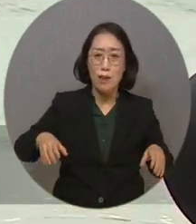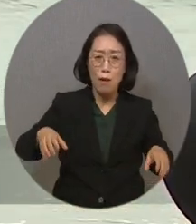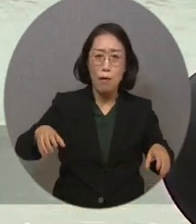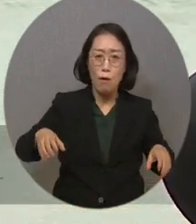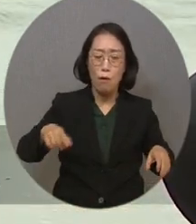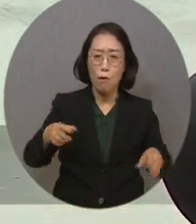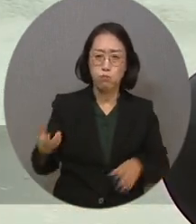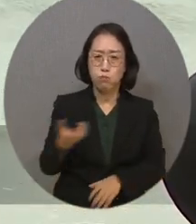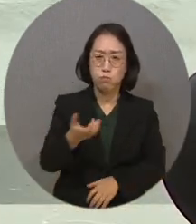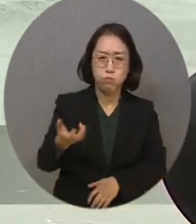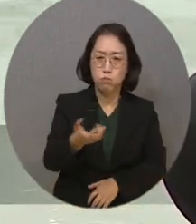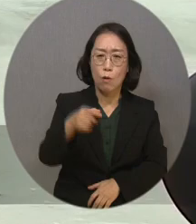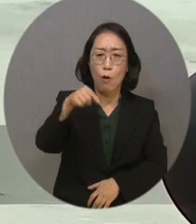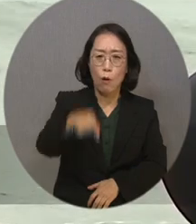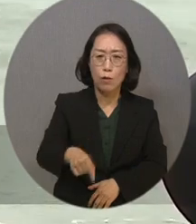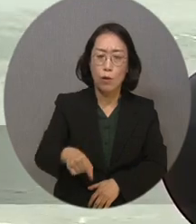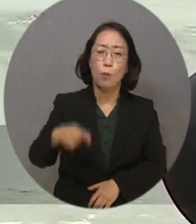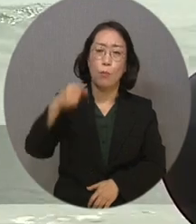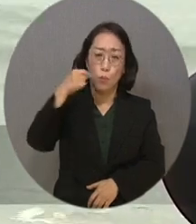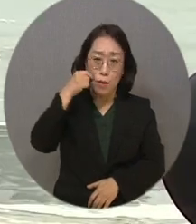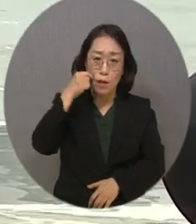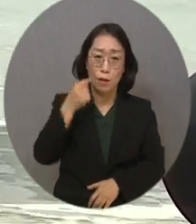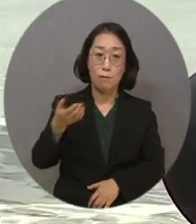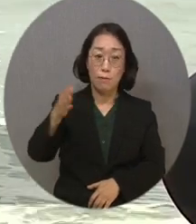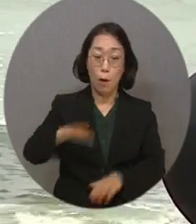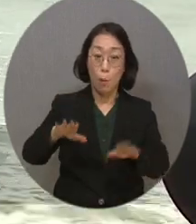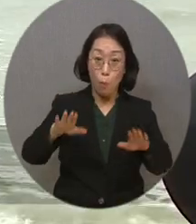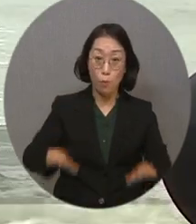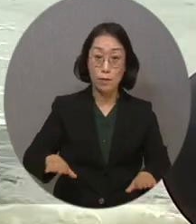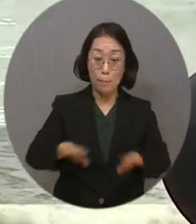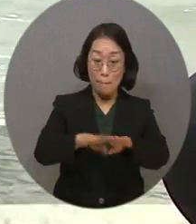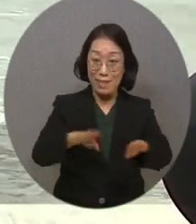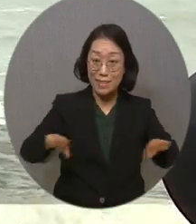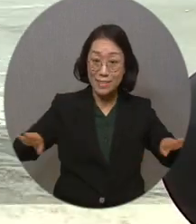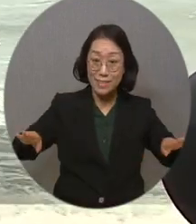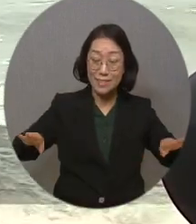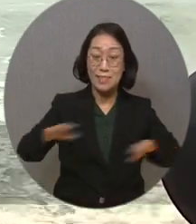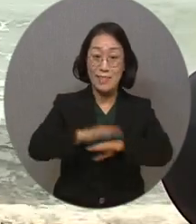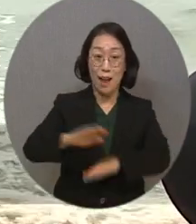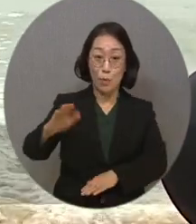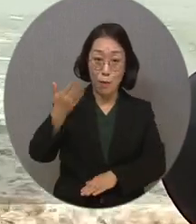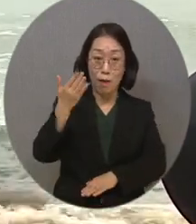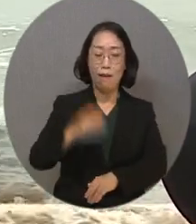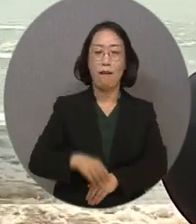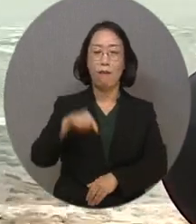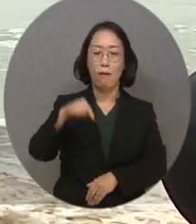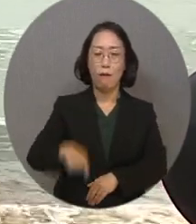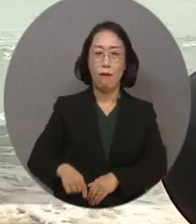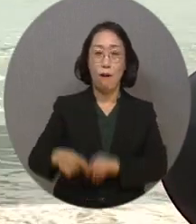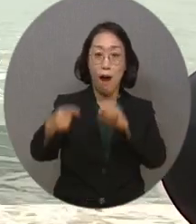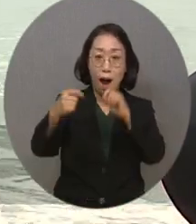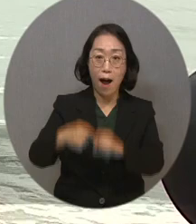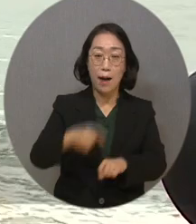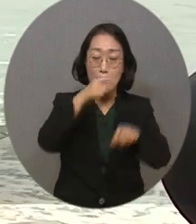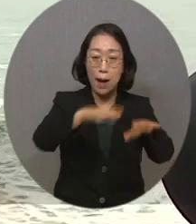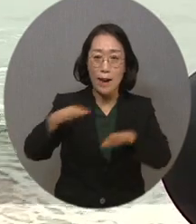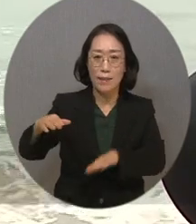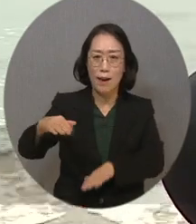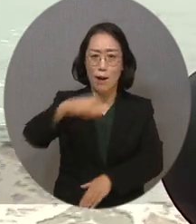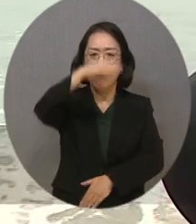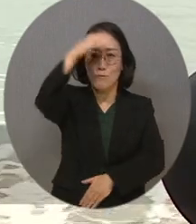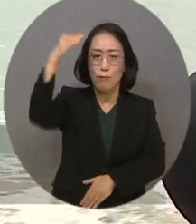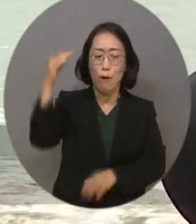휠체어를 타고 건축 바다에 가까이 올 수가 없었는데 오늘 매트가 이렇게 깔려 있어갖고 바다 가까이 바닷물을